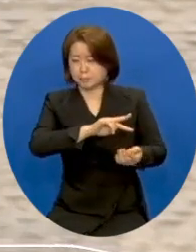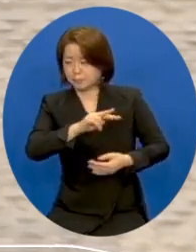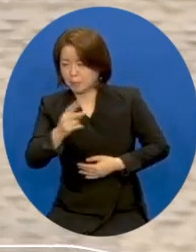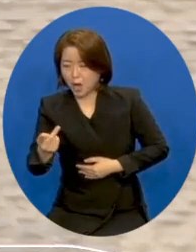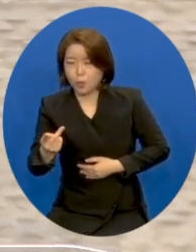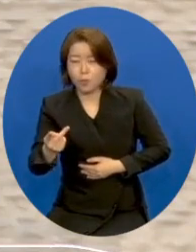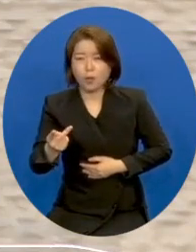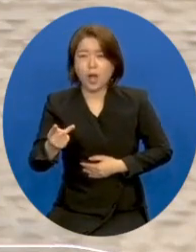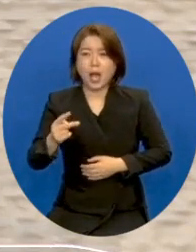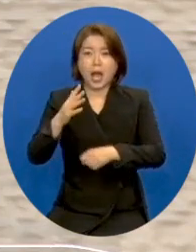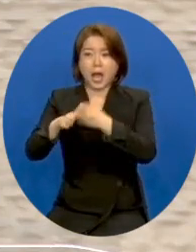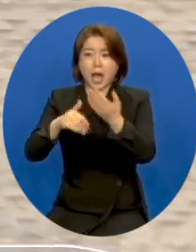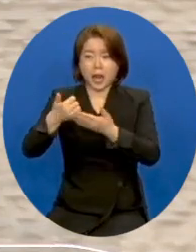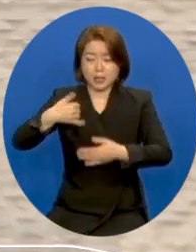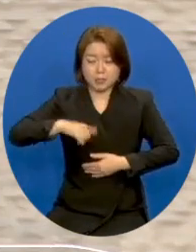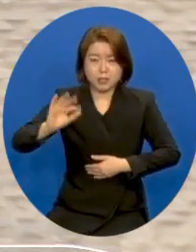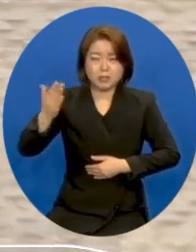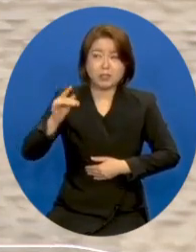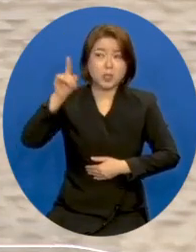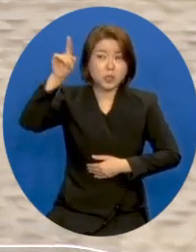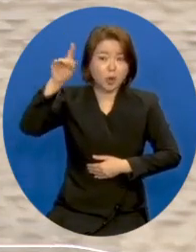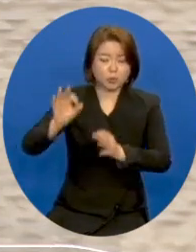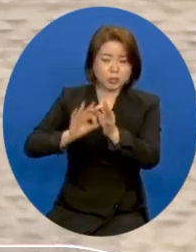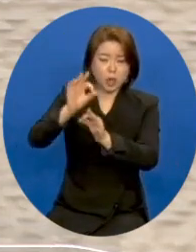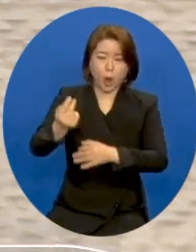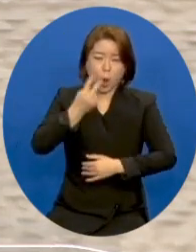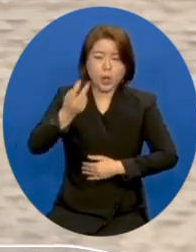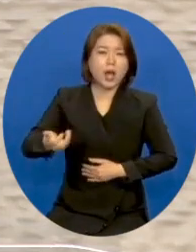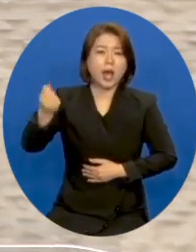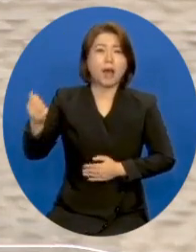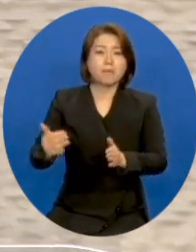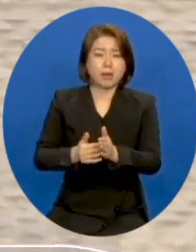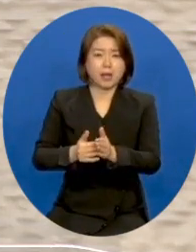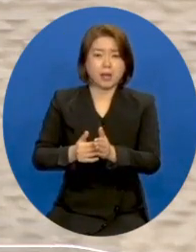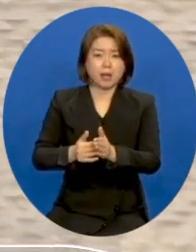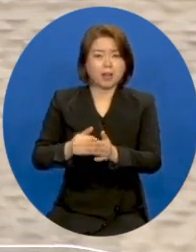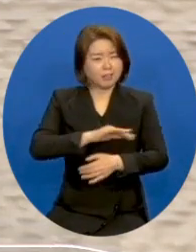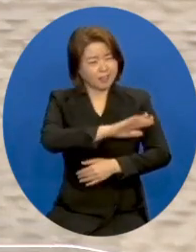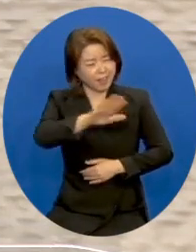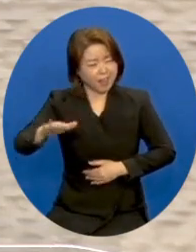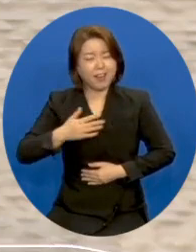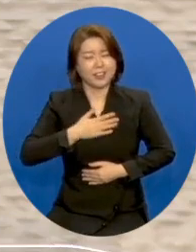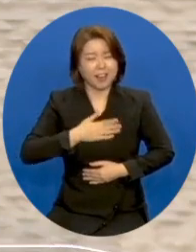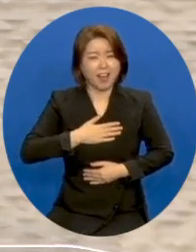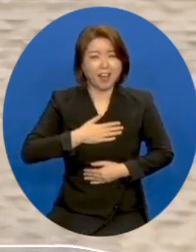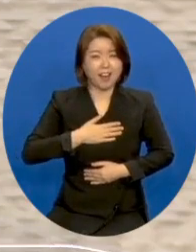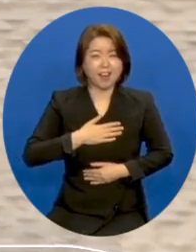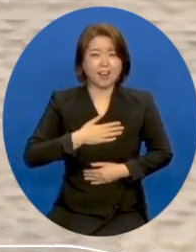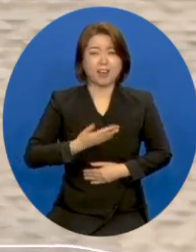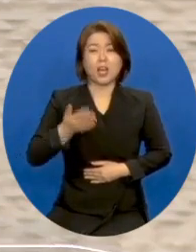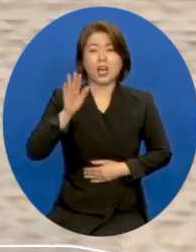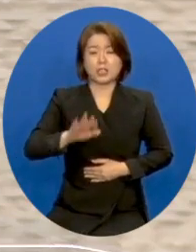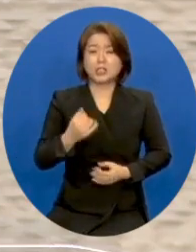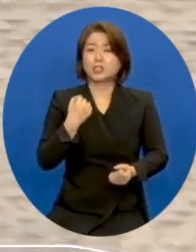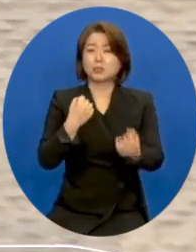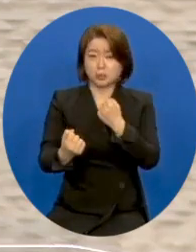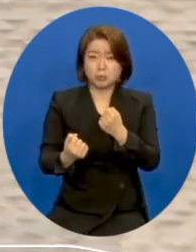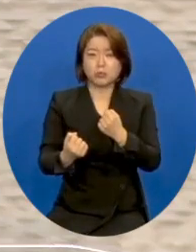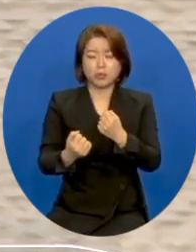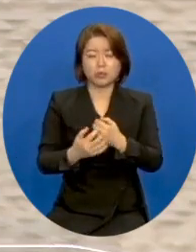천국 영생을 소유했습니다. 다 너무나 잘 알고 있는 내용입니다. 그런데 그럼에도